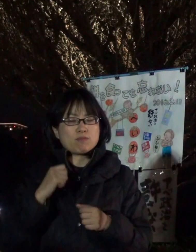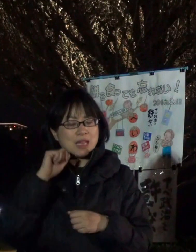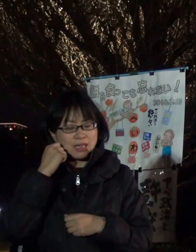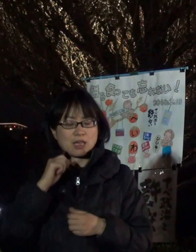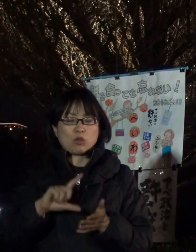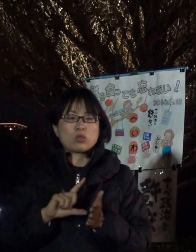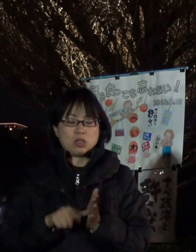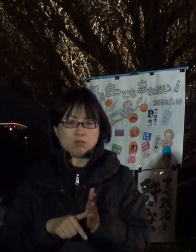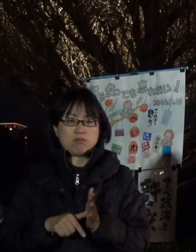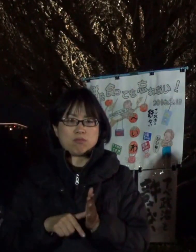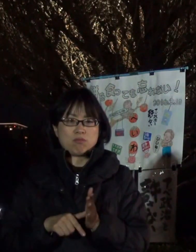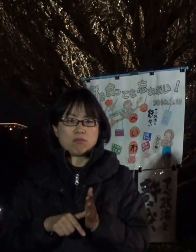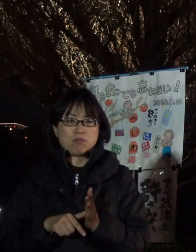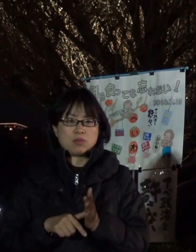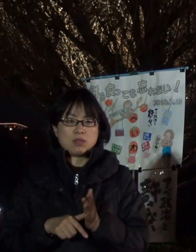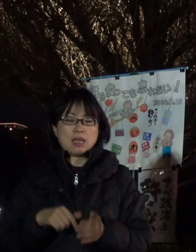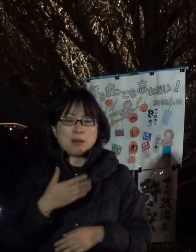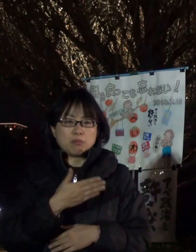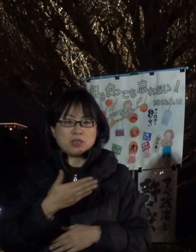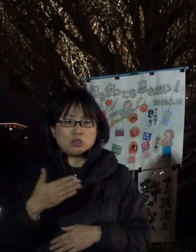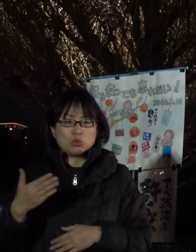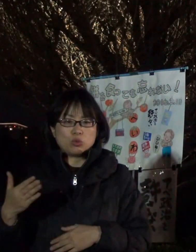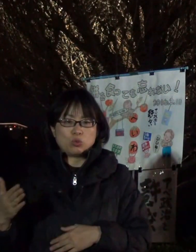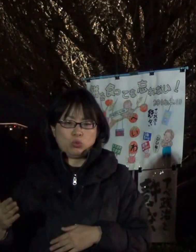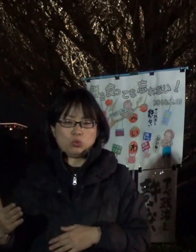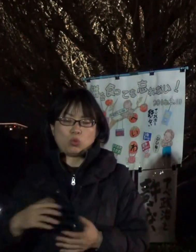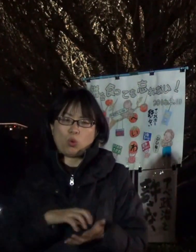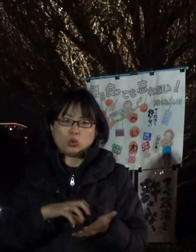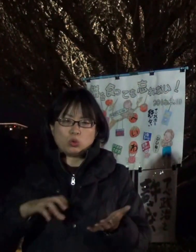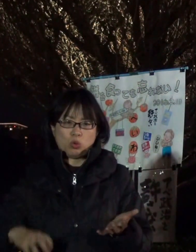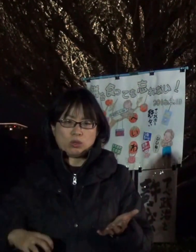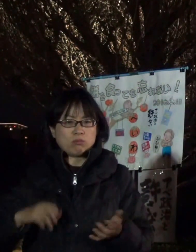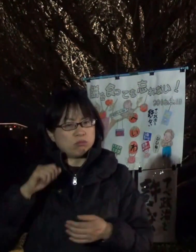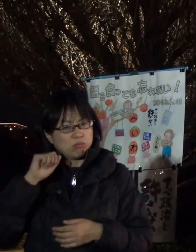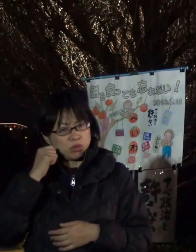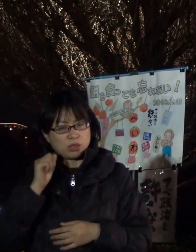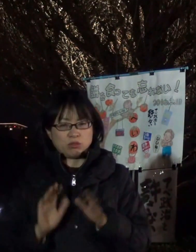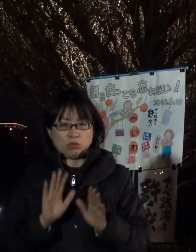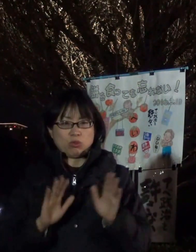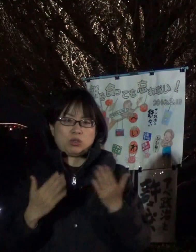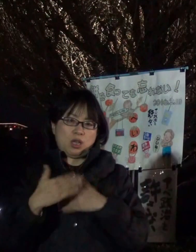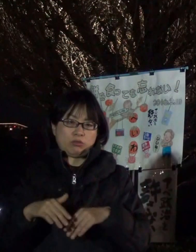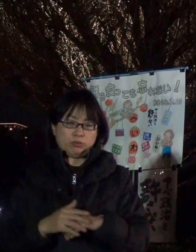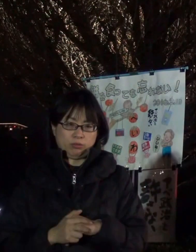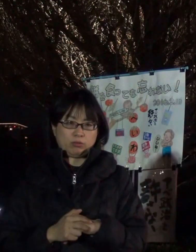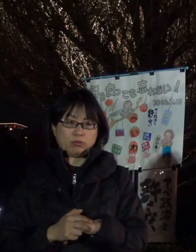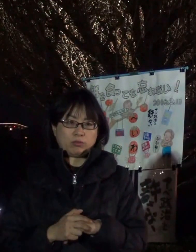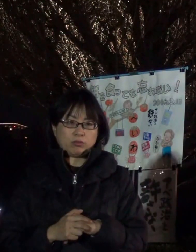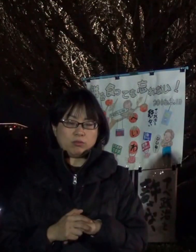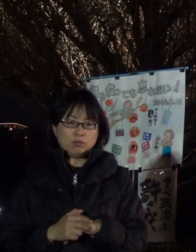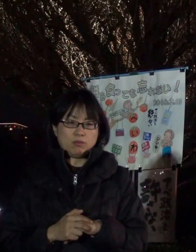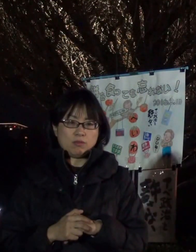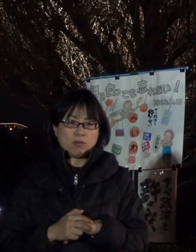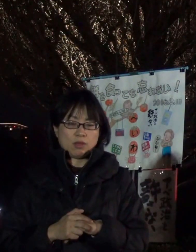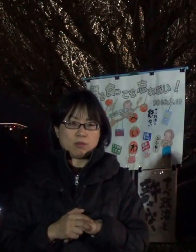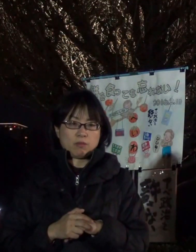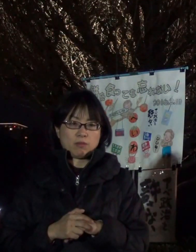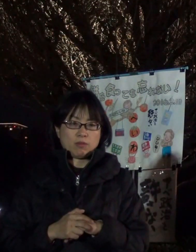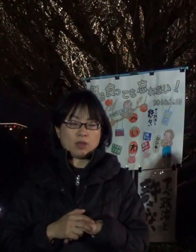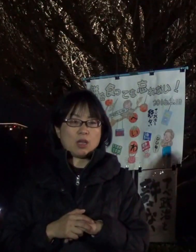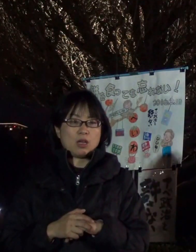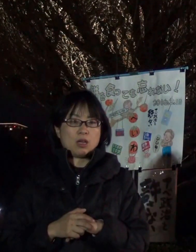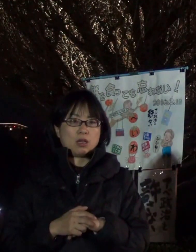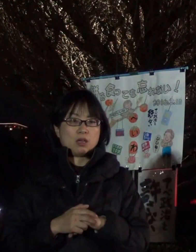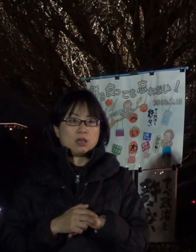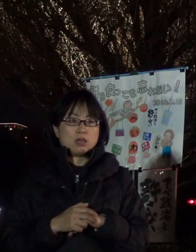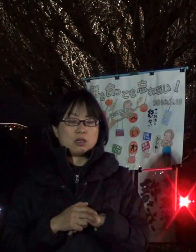ゃあこの水を止めるために何やのか。で、15日の月曜日、原子力規制委員会の検討会、特定原子力施設監視評価